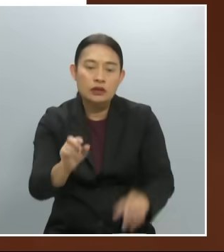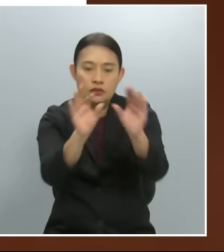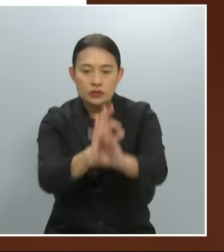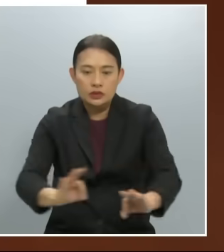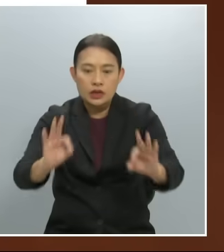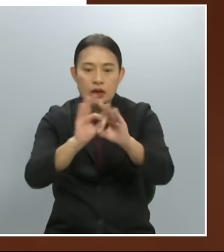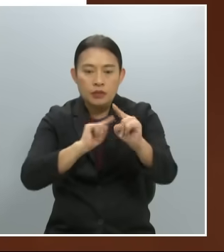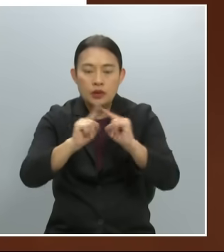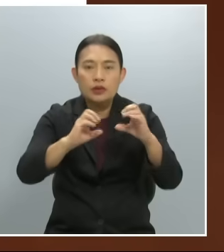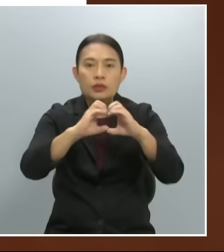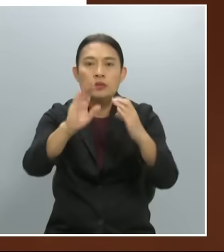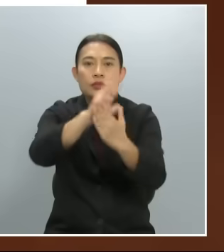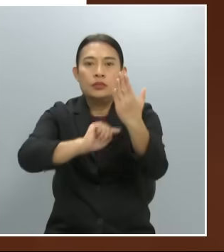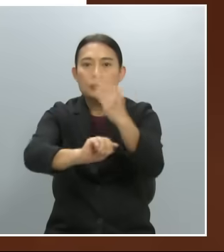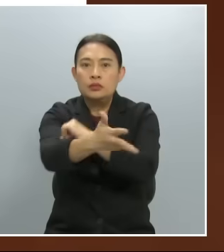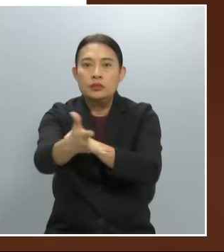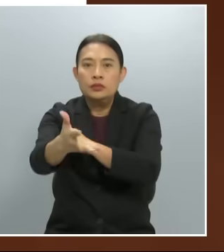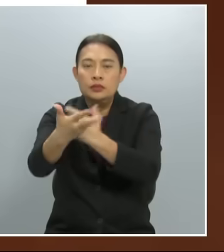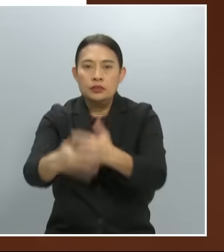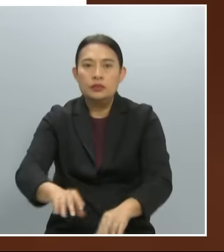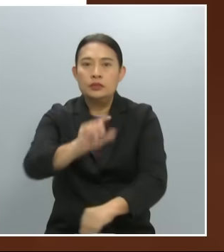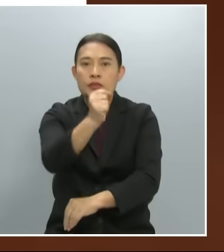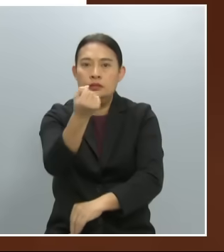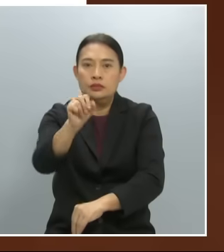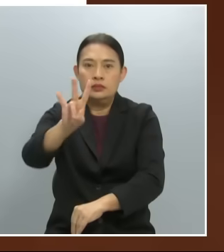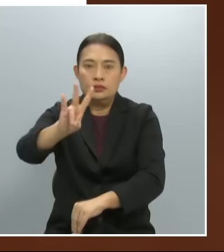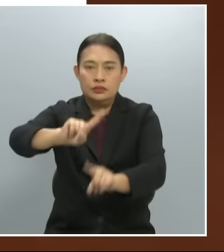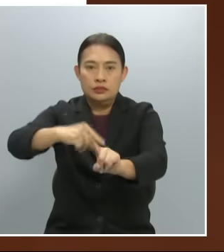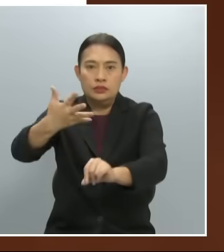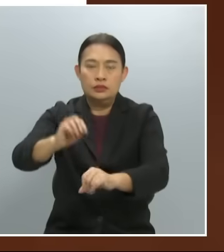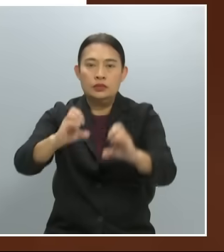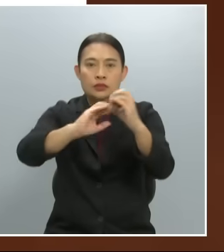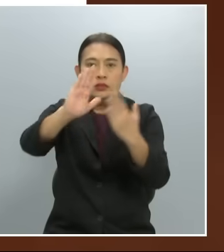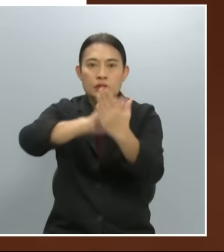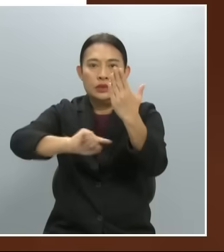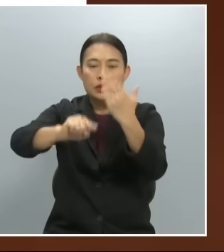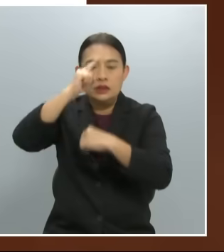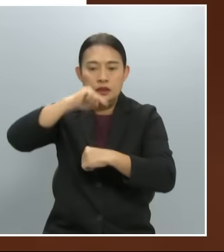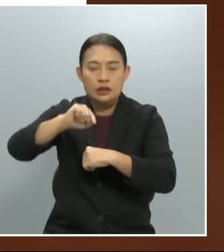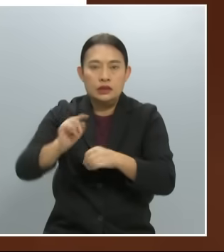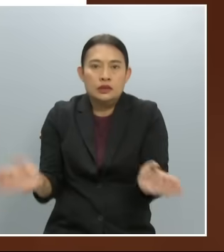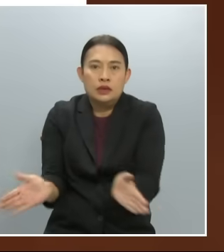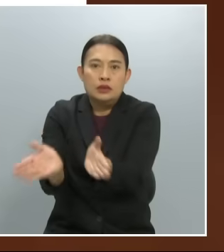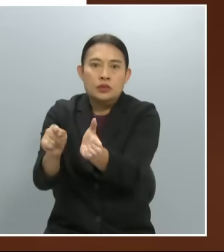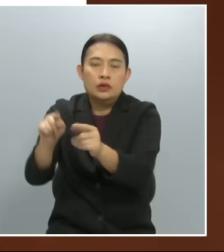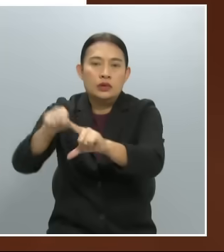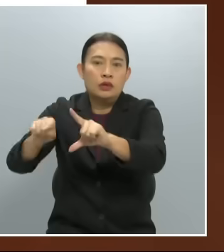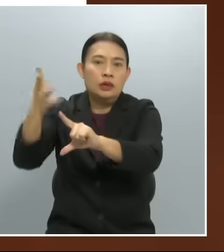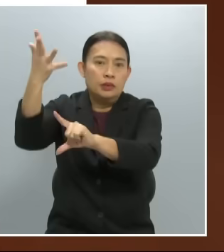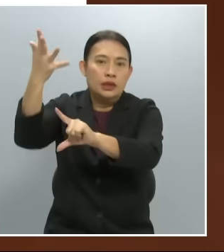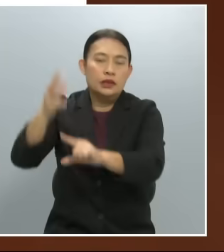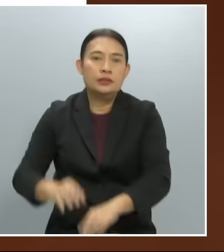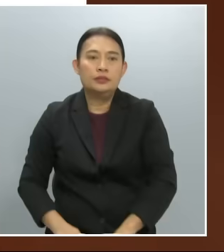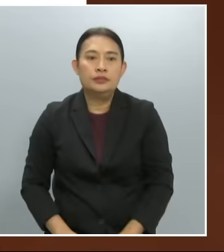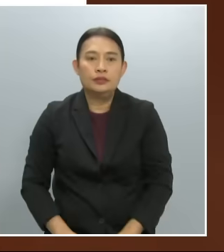ยภูมิใจไทย และ 17พฤษภาคมภูมิใจไทยออกแถลงการไม่สนับสนุนพรรคก้าวไกล นั่น